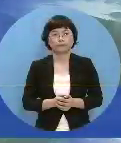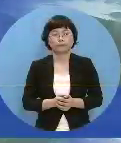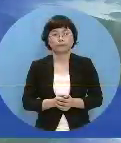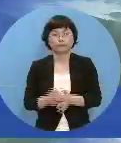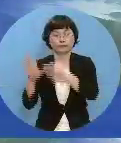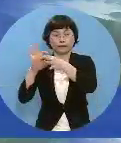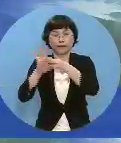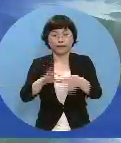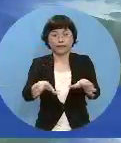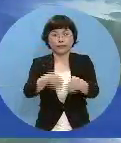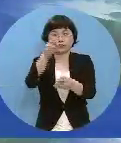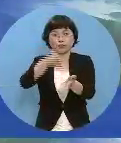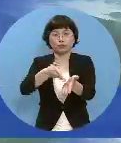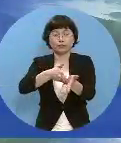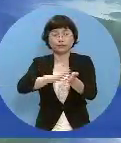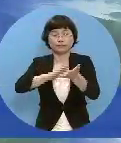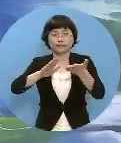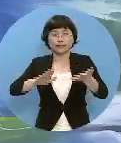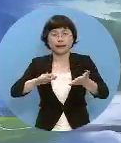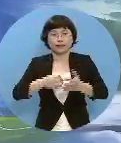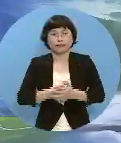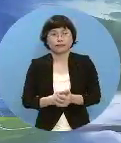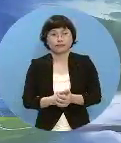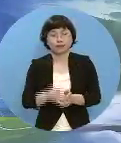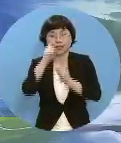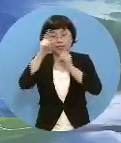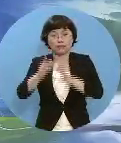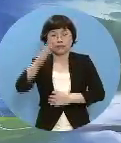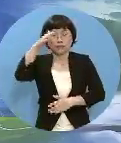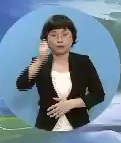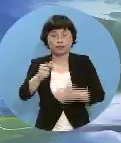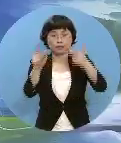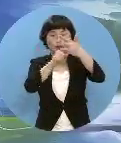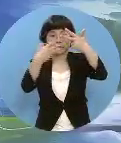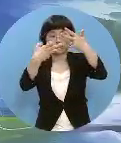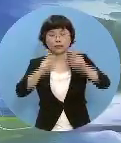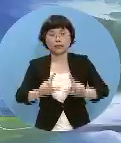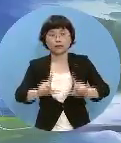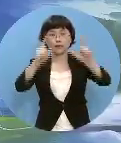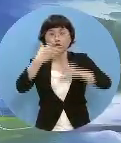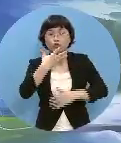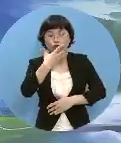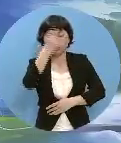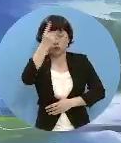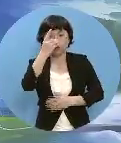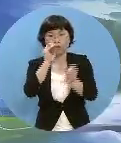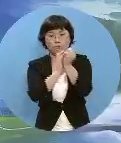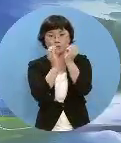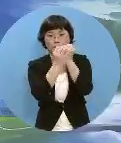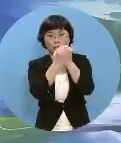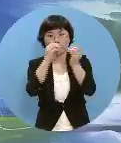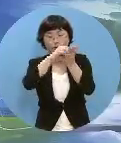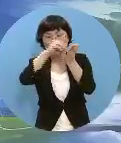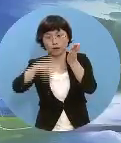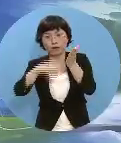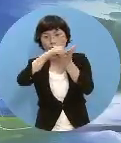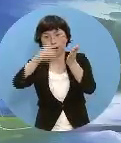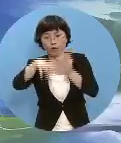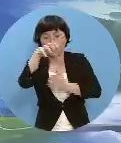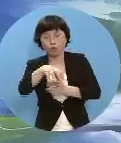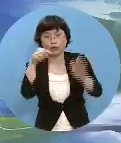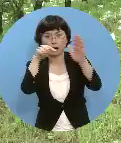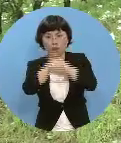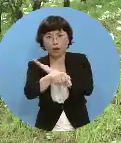계속해서 간추린 소식입니다. 이낙연 전남지사가 13일 순천의 배 낙과 피해 현장을 방문해 주민들을